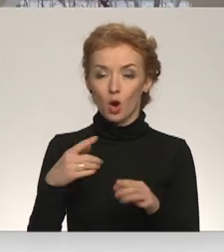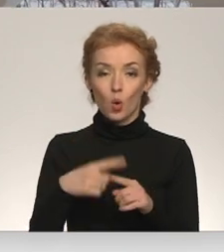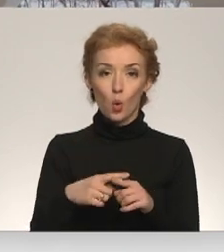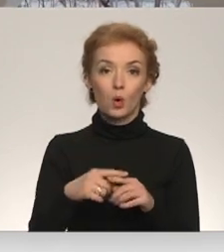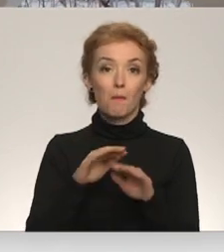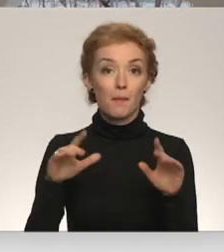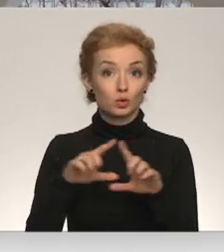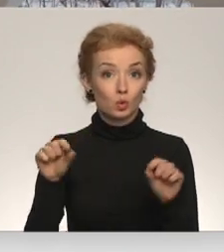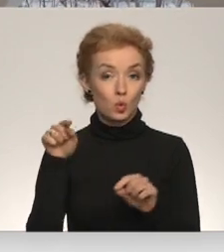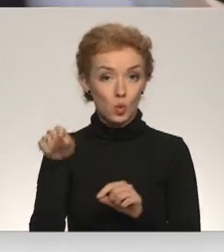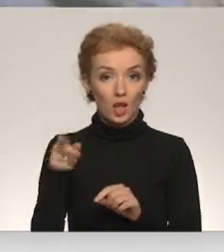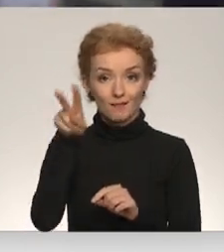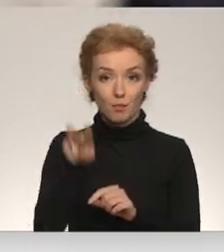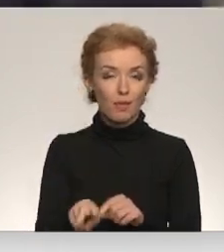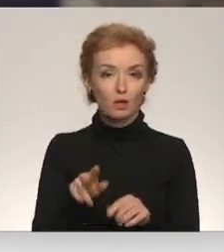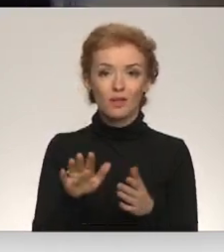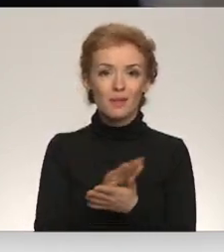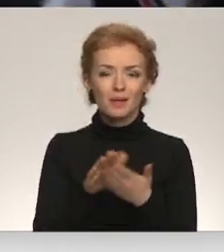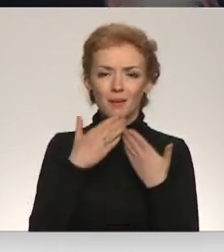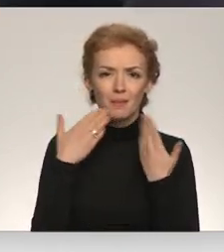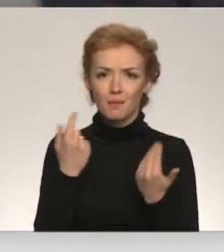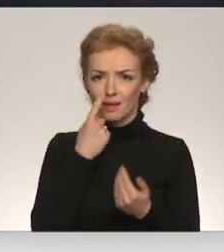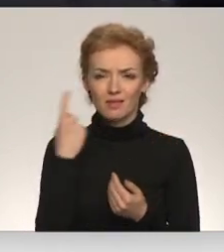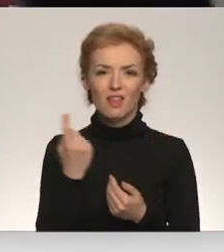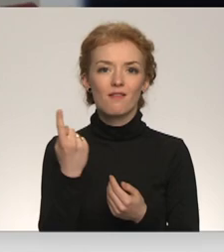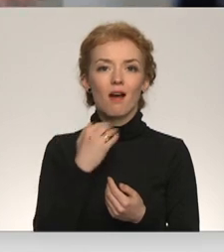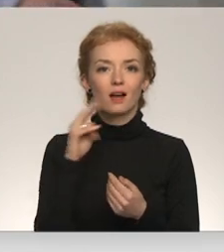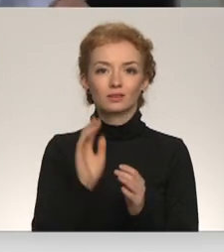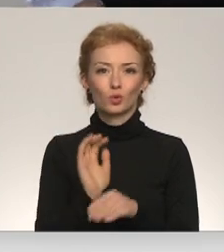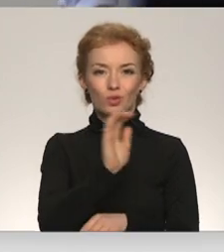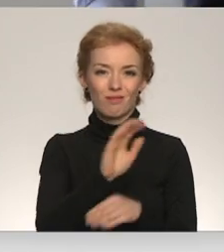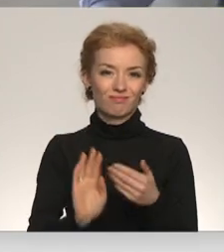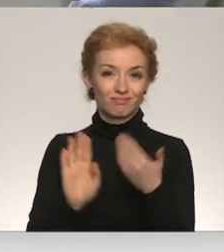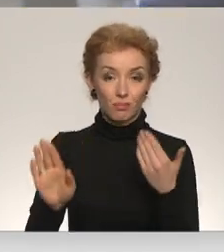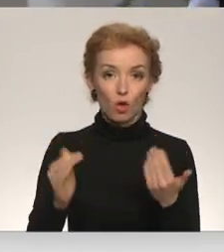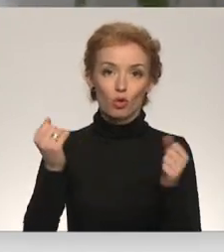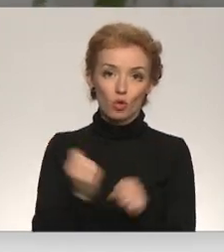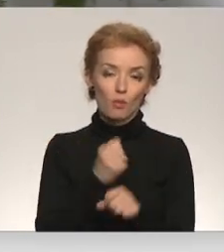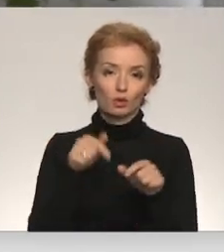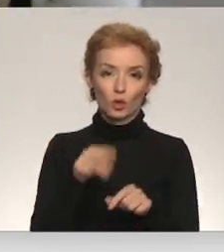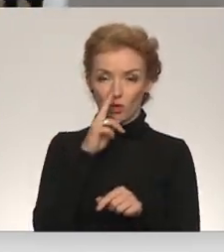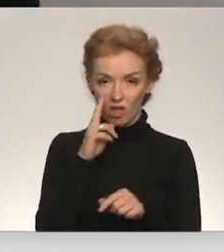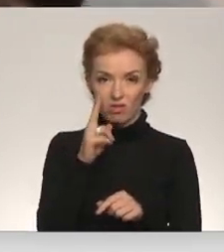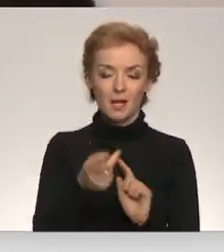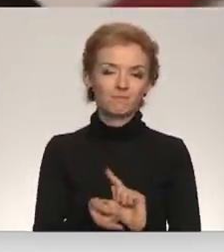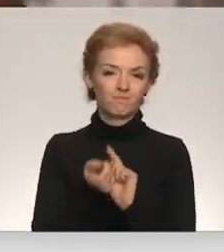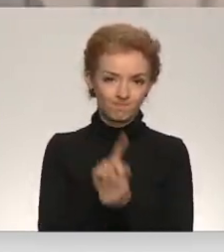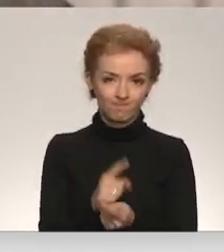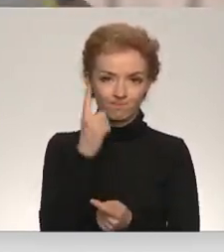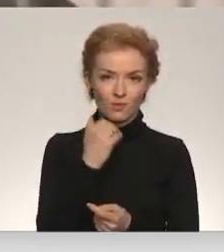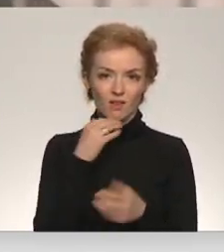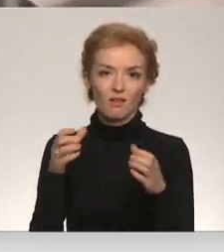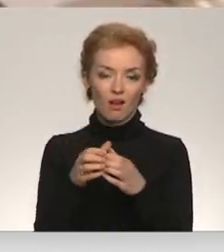pamatskolā 2 mēnešus nebija nevienas karantīnā aizsūtītas klases. Šonedēļ šī pozitīvā statistika mainījās. Viena